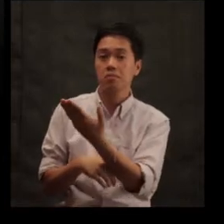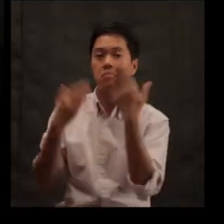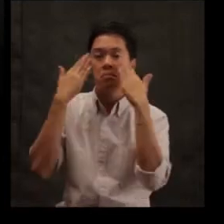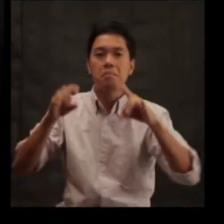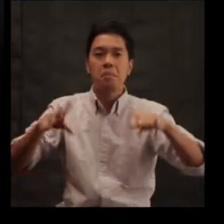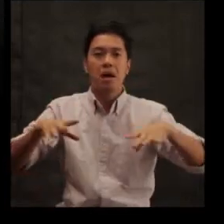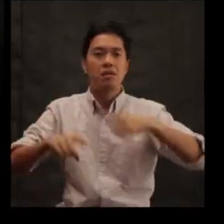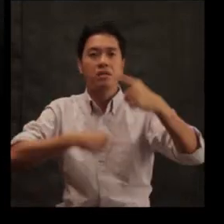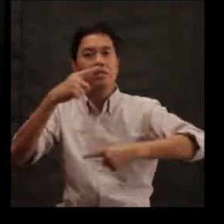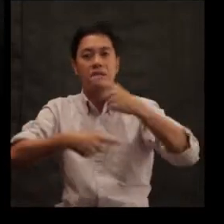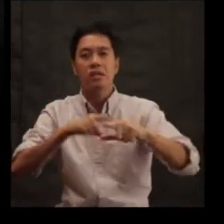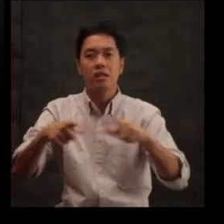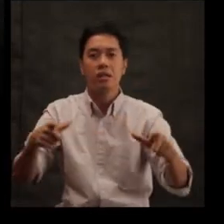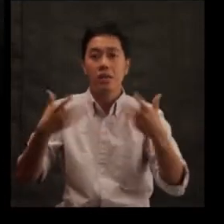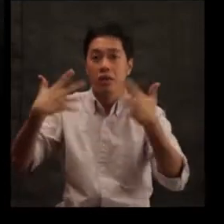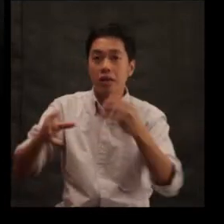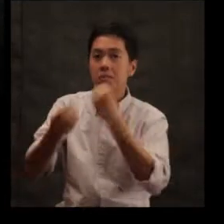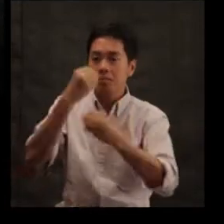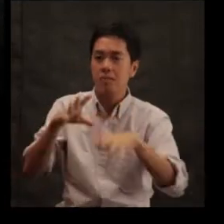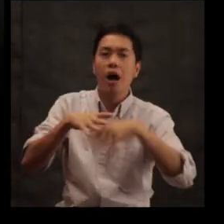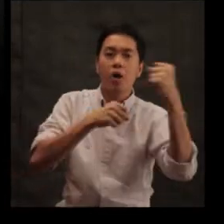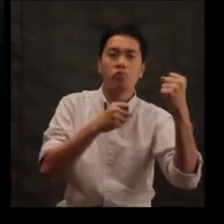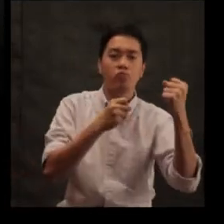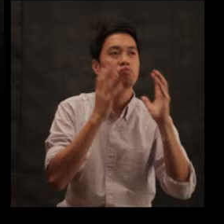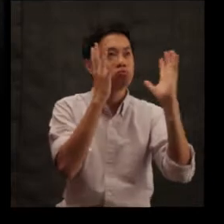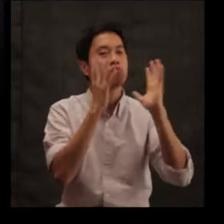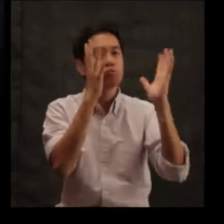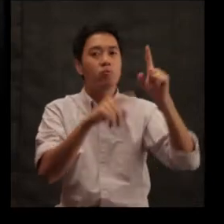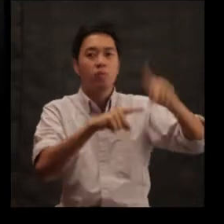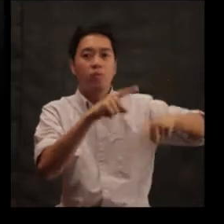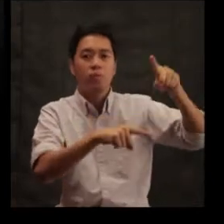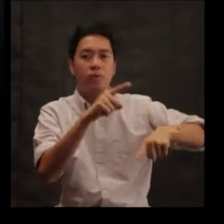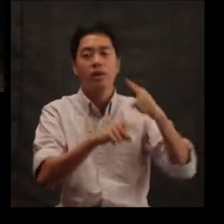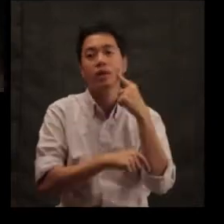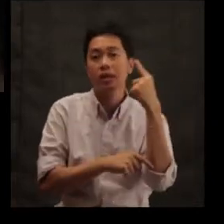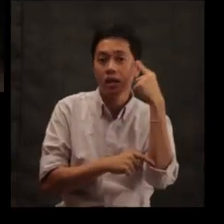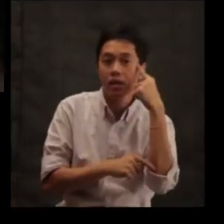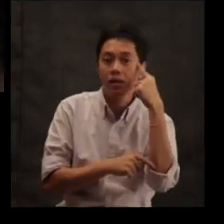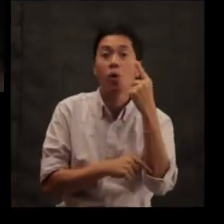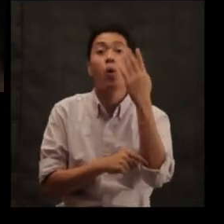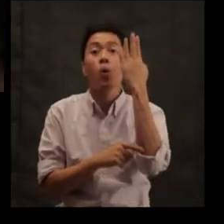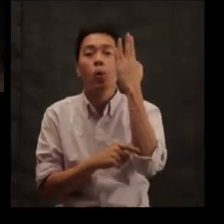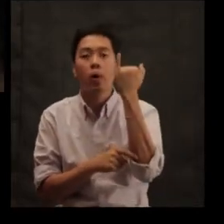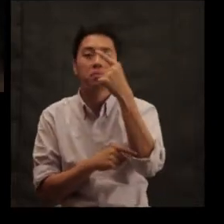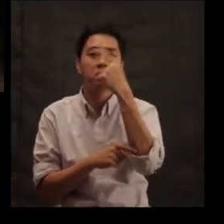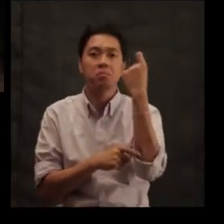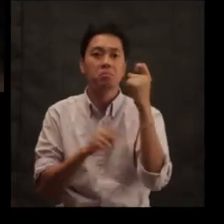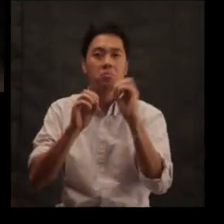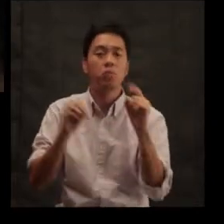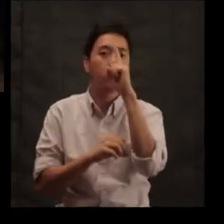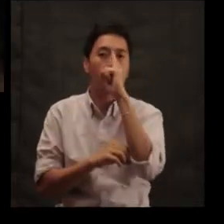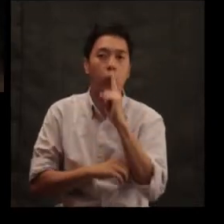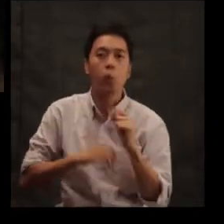marunong masyadong mag-side. Pagkatapos niyang kumain, lalabas na siya, pupunta na siya sa mga kaibigan niyang mga deaf. Kasi wala siya